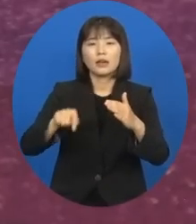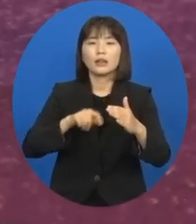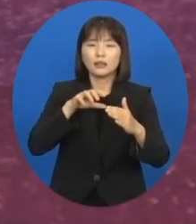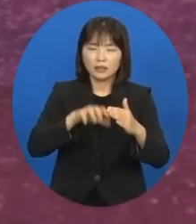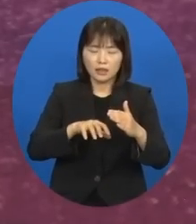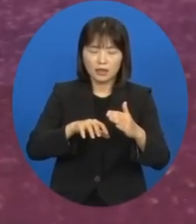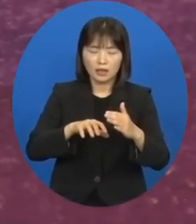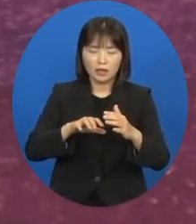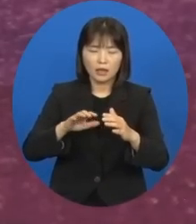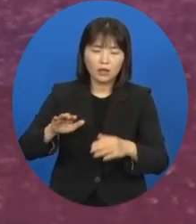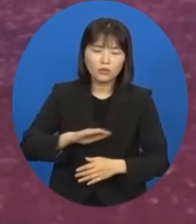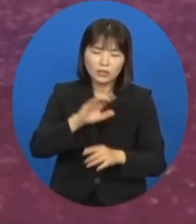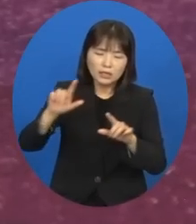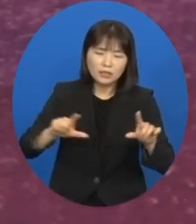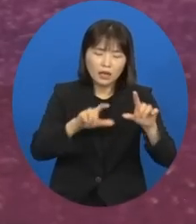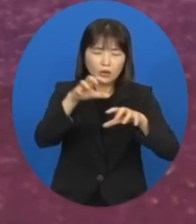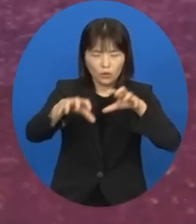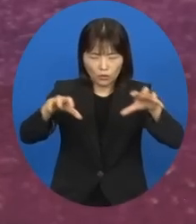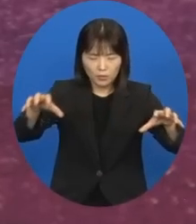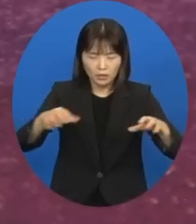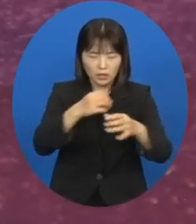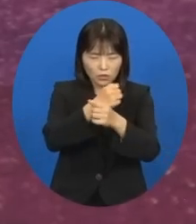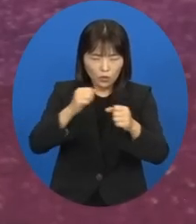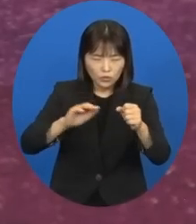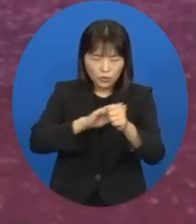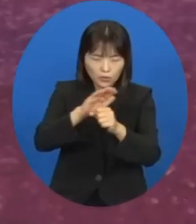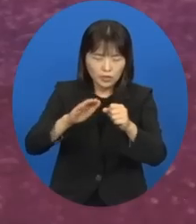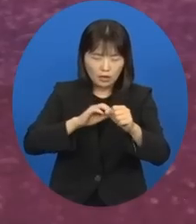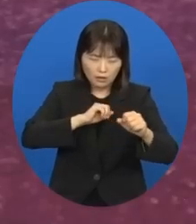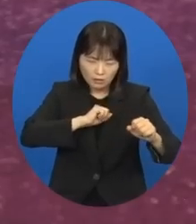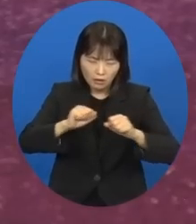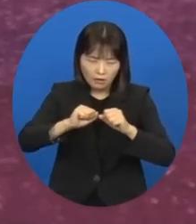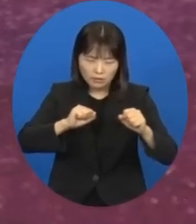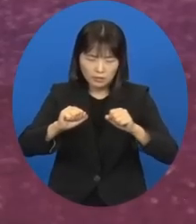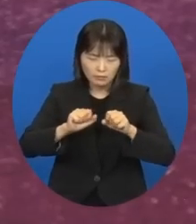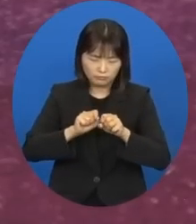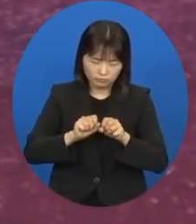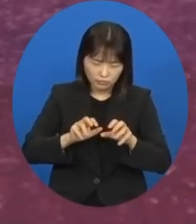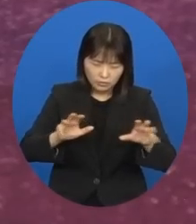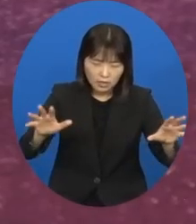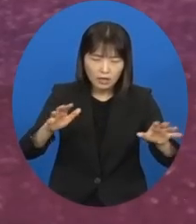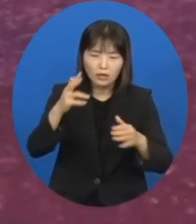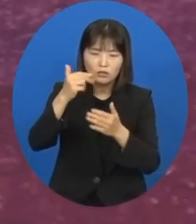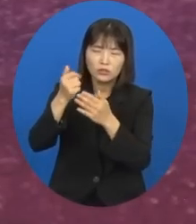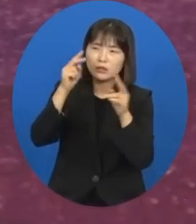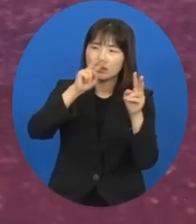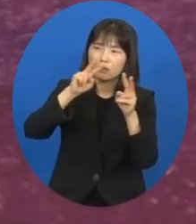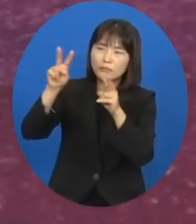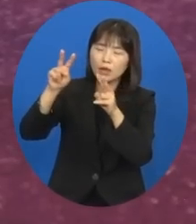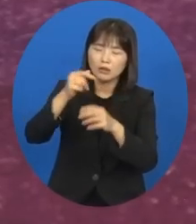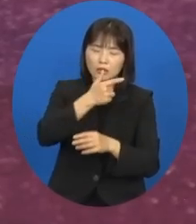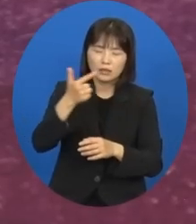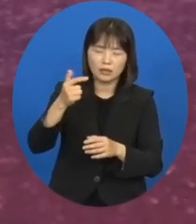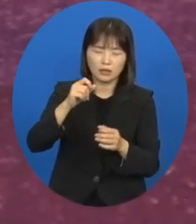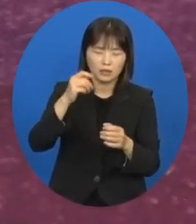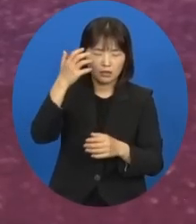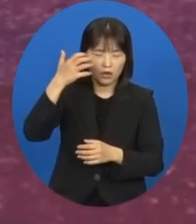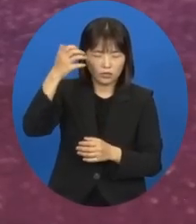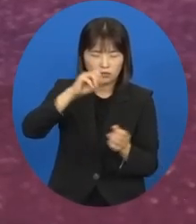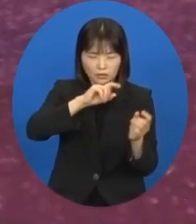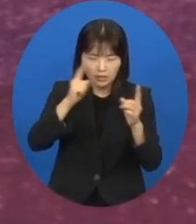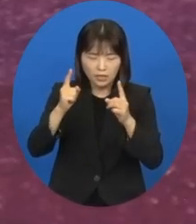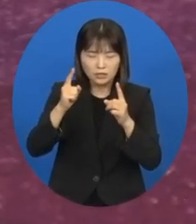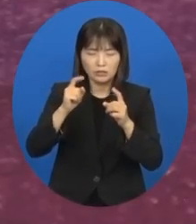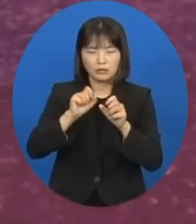곳곳마다 용서와 사랑의 역사가 일어나 주님을 바라보는 대각성의 역사가 일어나게 하여 주옵소서